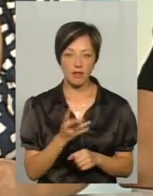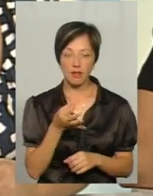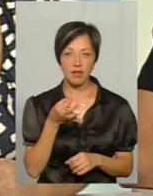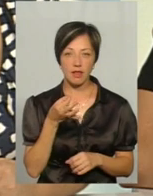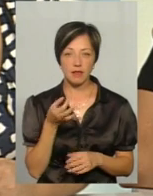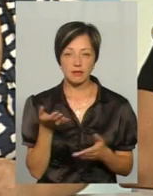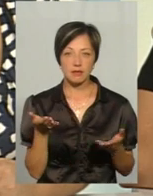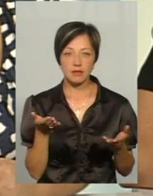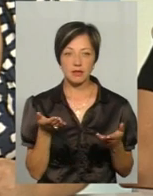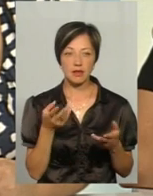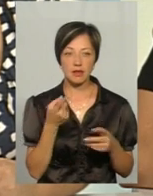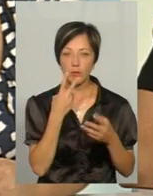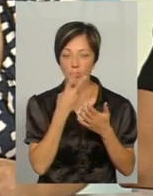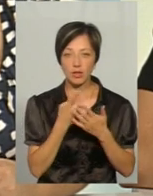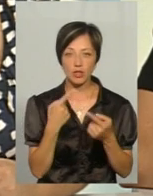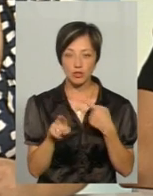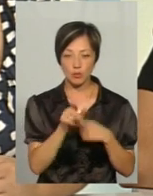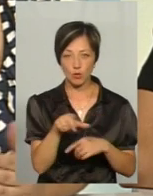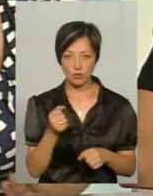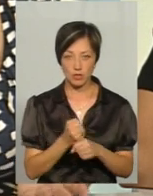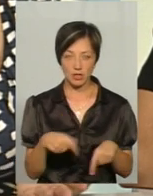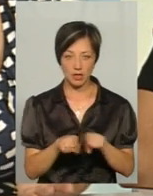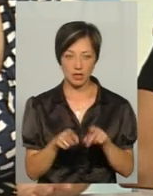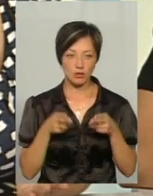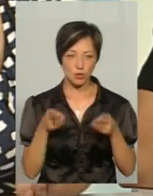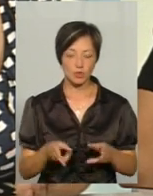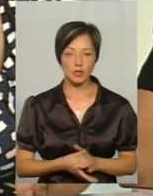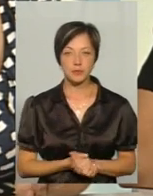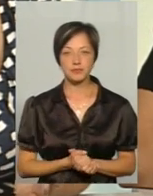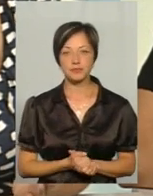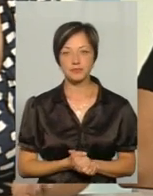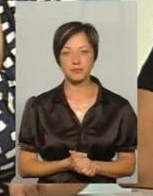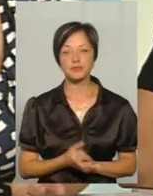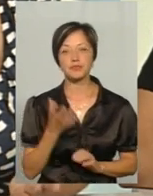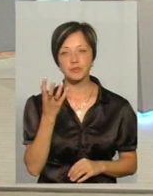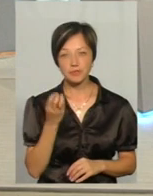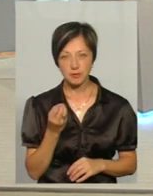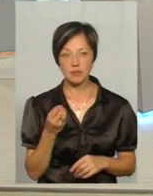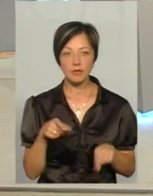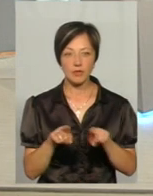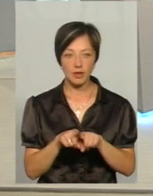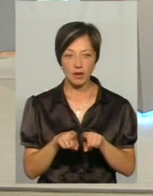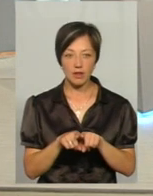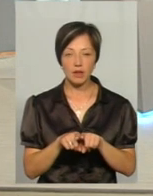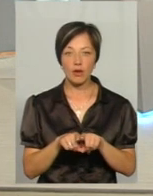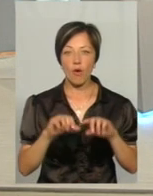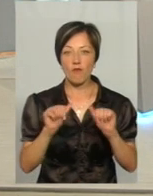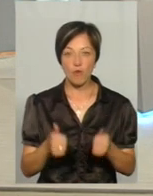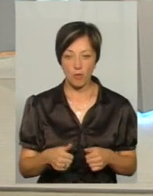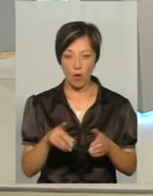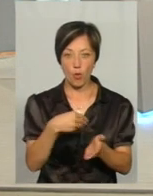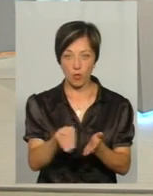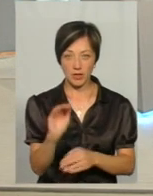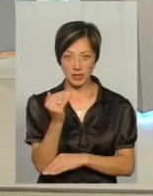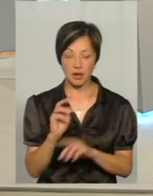спокушати других матерів, щоб вчиняли ці протиправні дії. Але тут теж не зрозуміло, як вони оформлять цих дітей, якщо навіть вони куплять